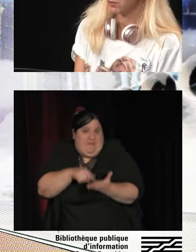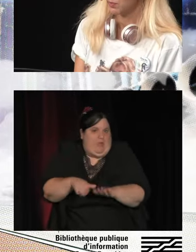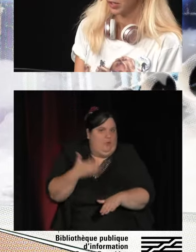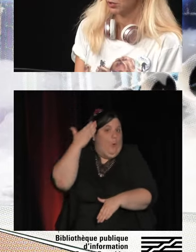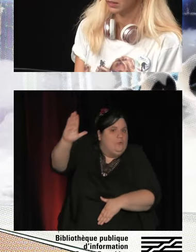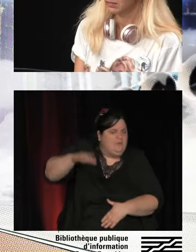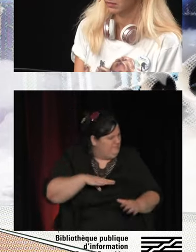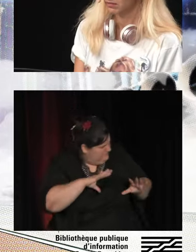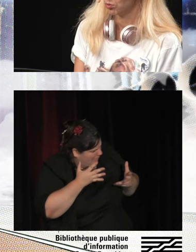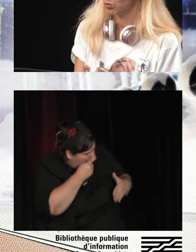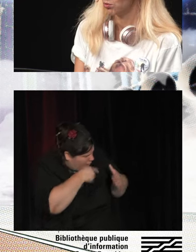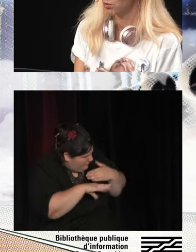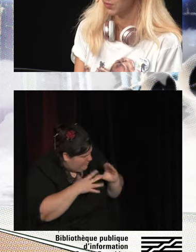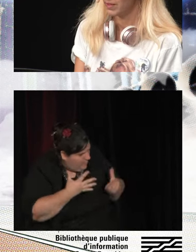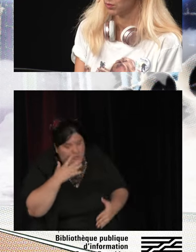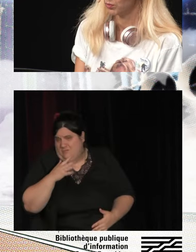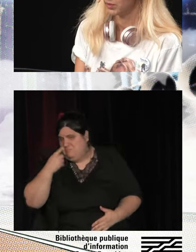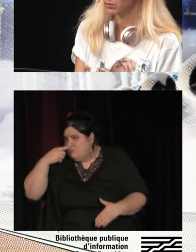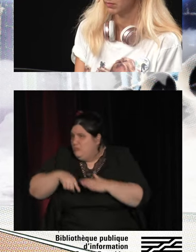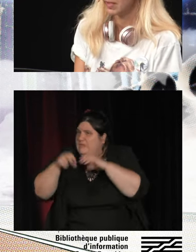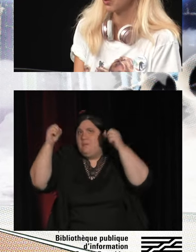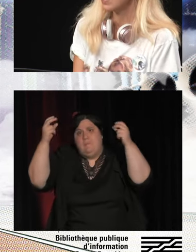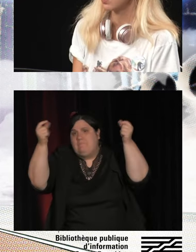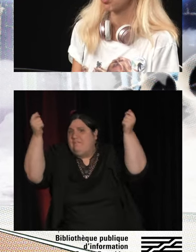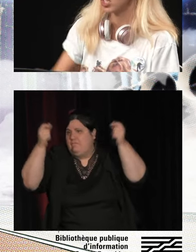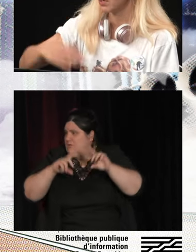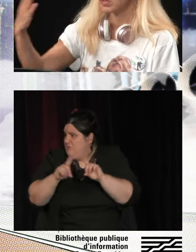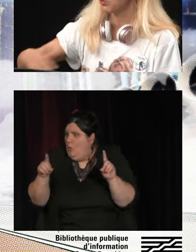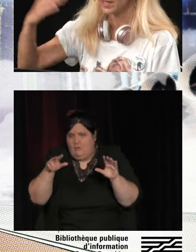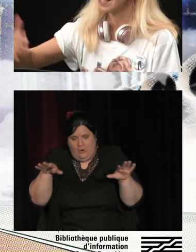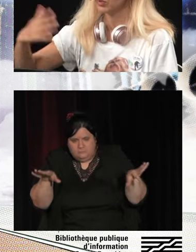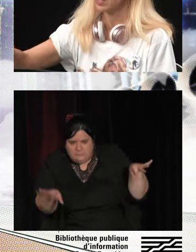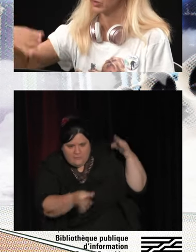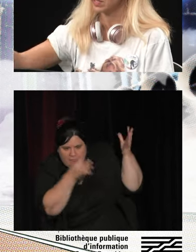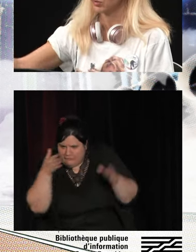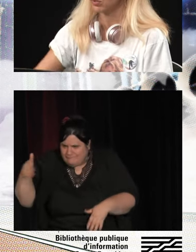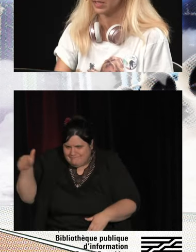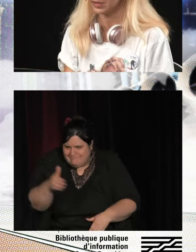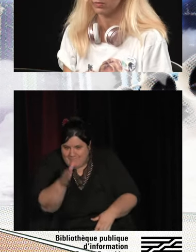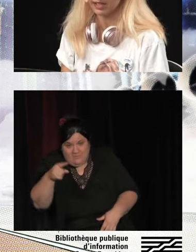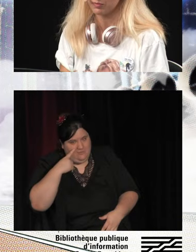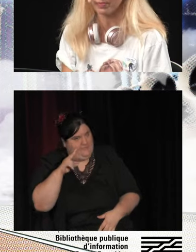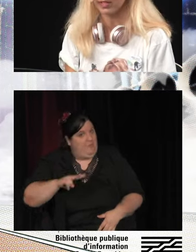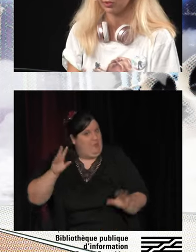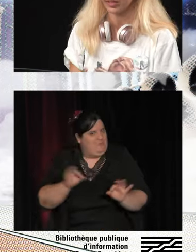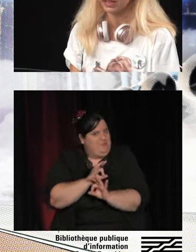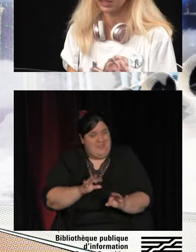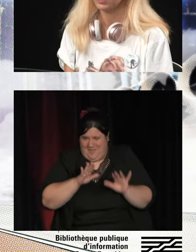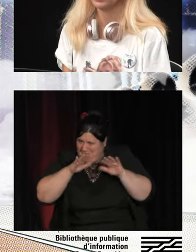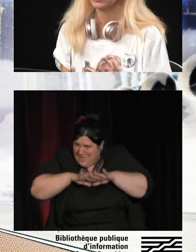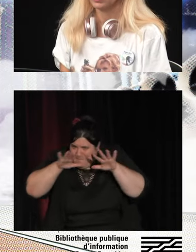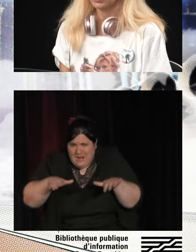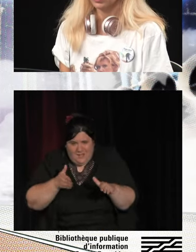Ah bah, il faut explorer le jeu, hein. Tu le devines pas du premier coup. Mais c'est pour ça que c'est un jeu génial aussi, parce qu'il y a tellement de secrets à découvrir, tellement de passages